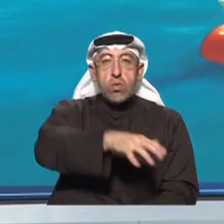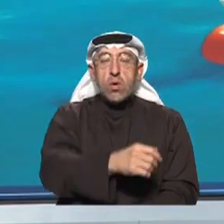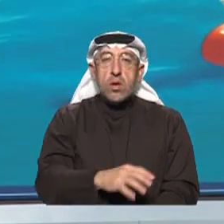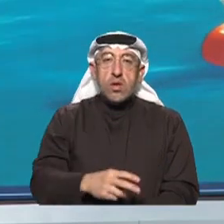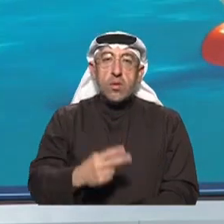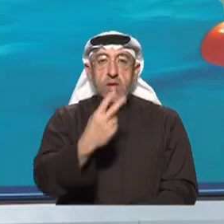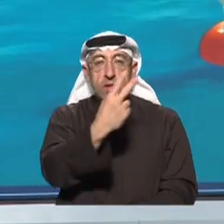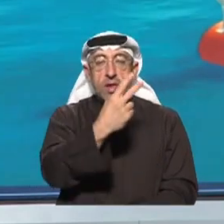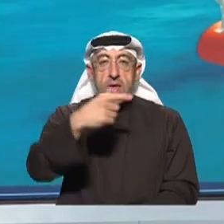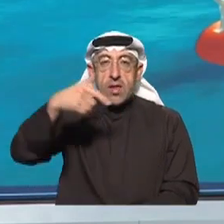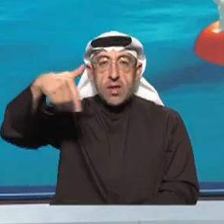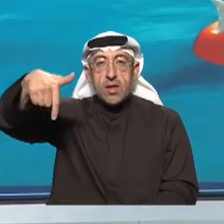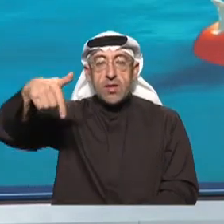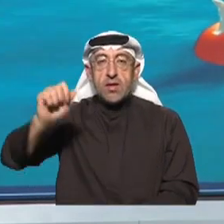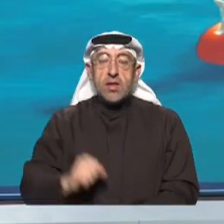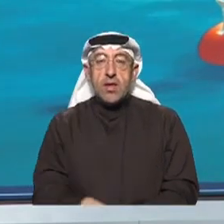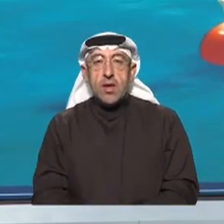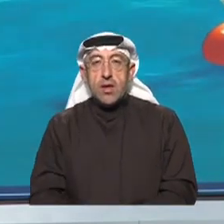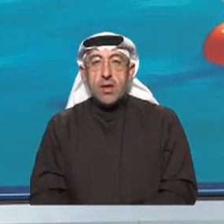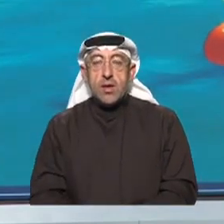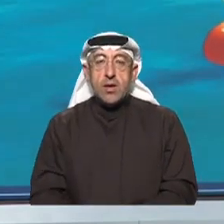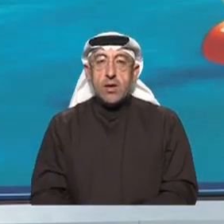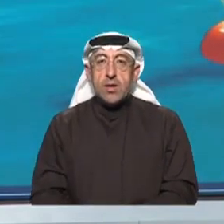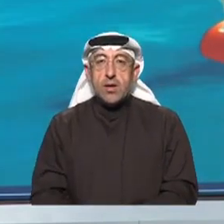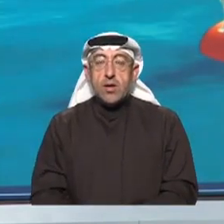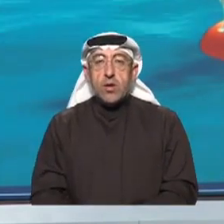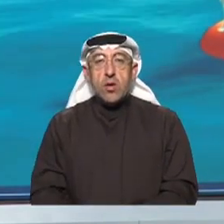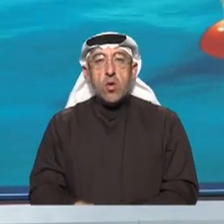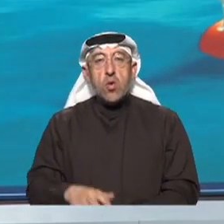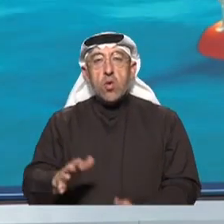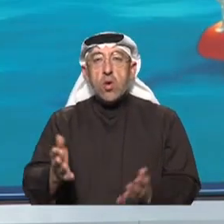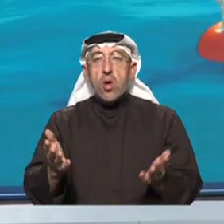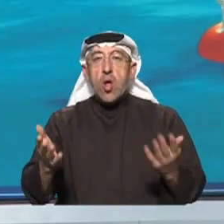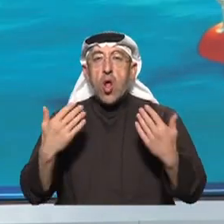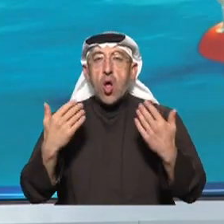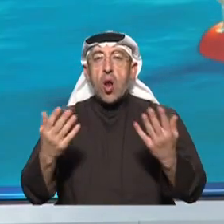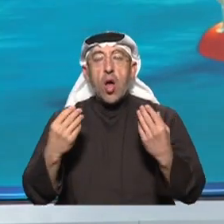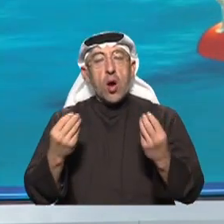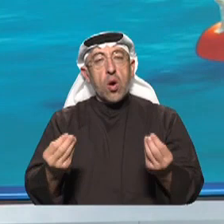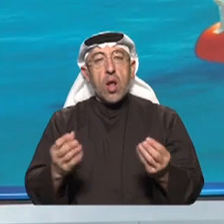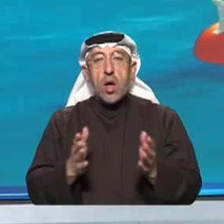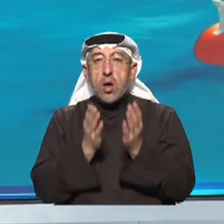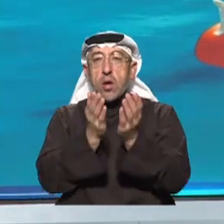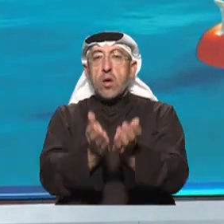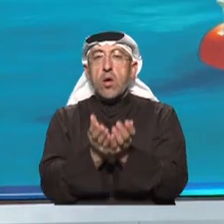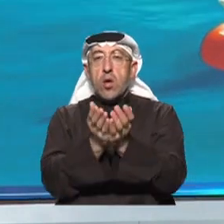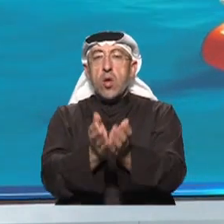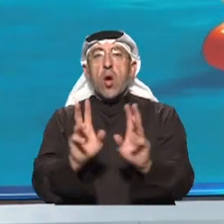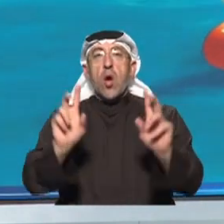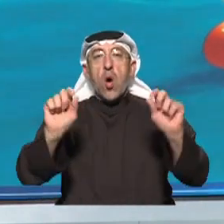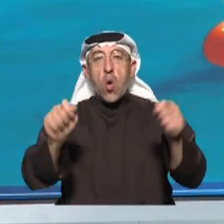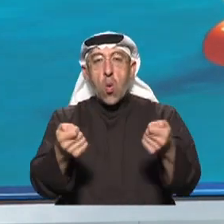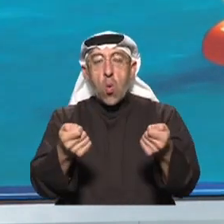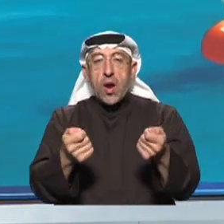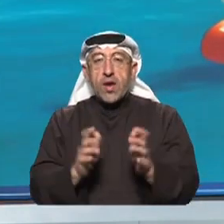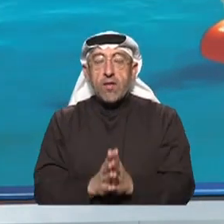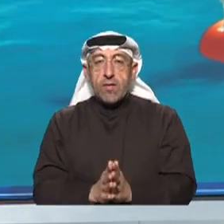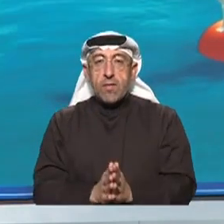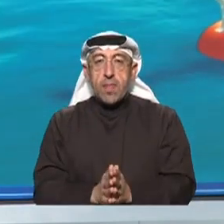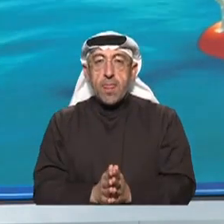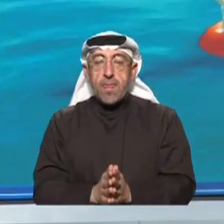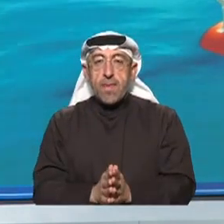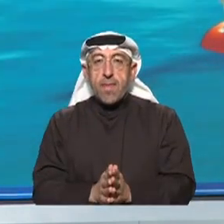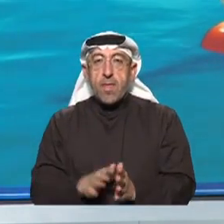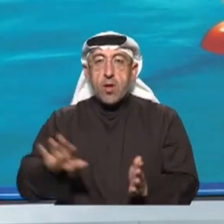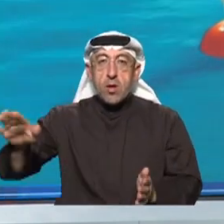6 أقدام. أجواء غير مستقرة وغير مناسبة للنشاطات البحرية. المد الأول راح